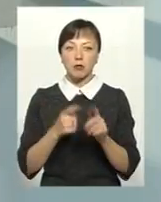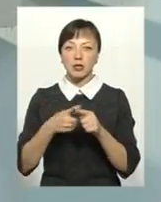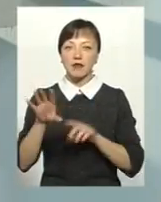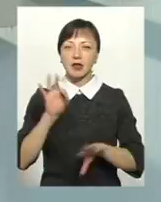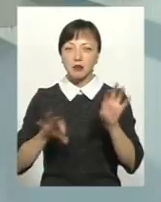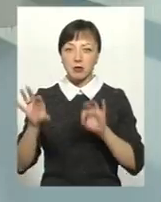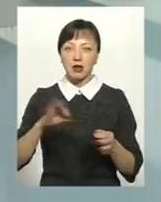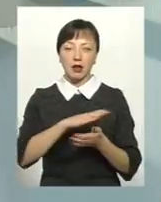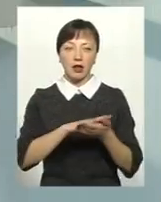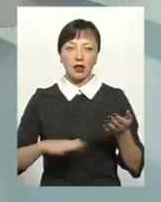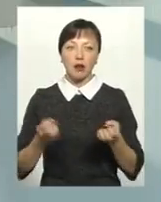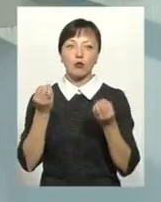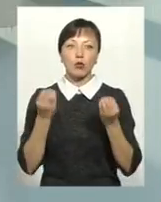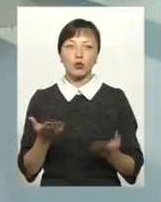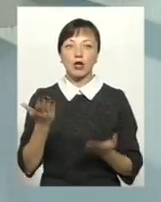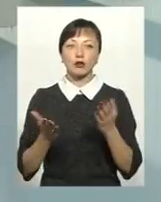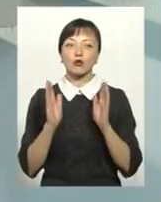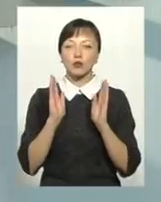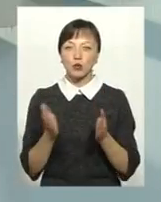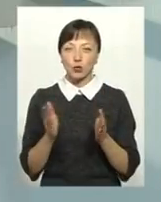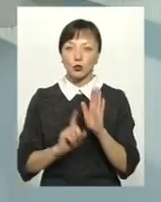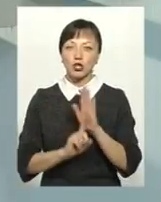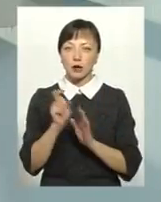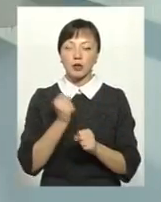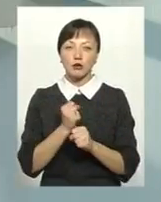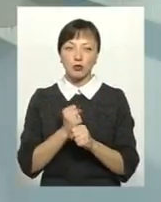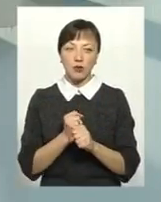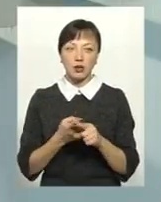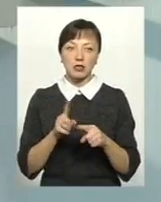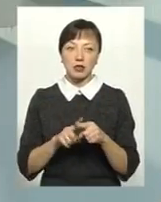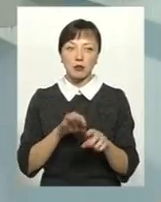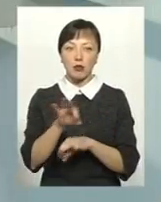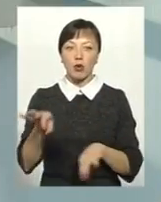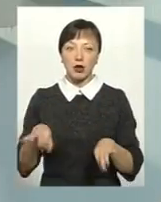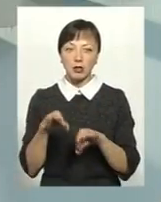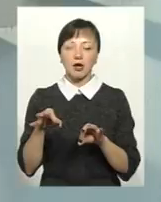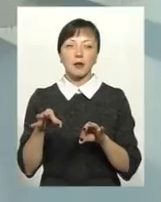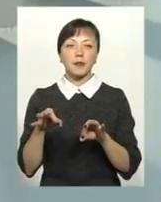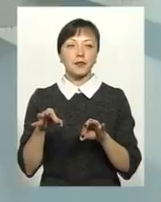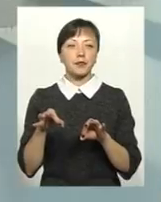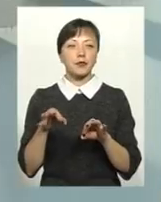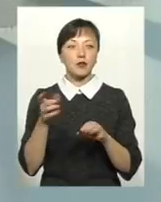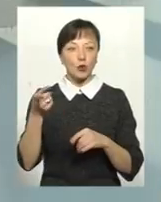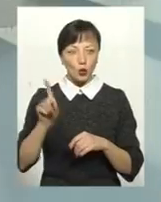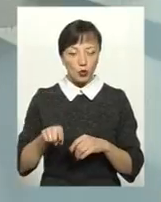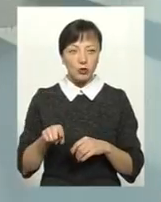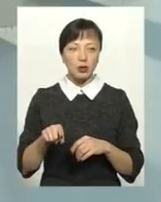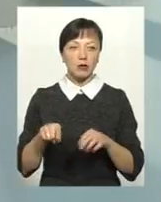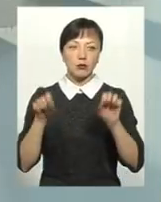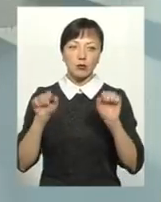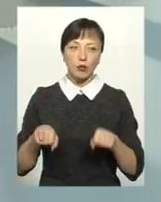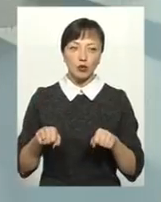і так далі. Просто якщо буде, він почне працювати цей проект, цей компонент, тоді вже